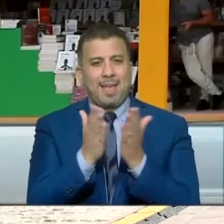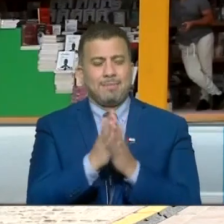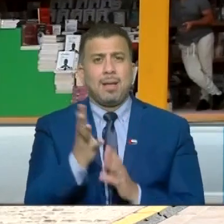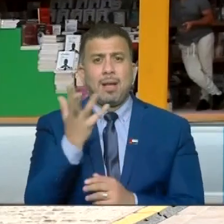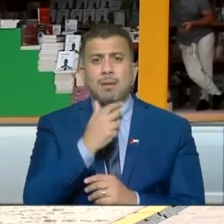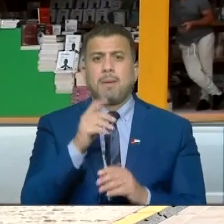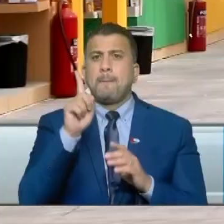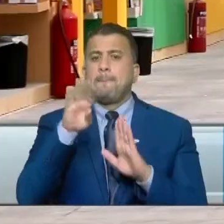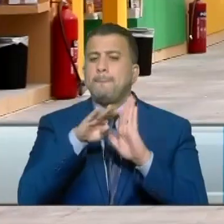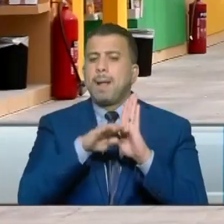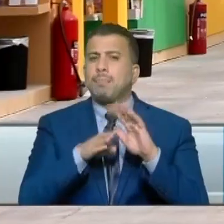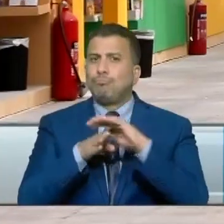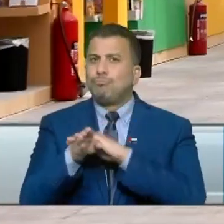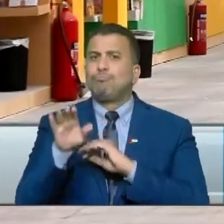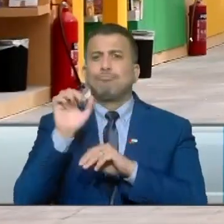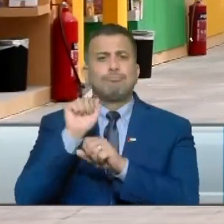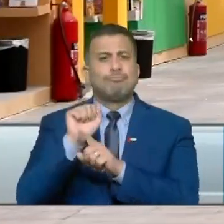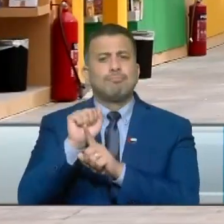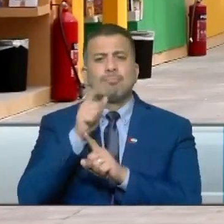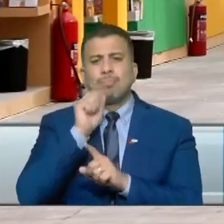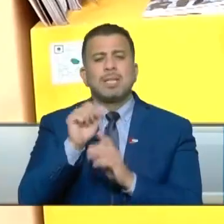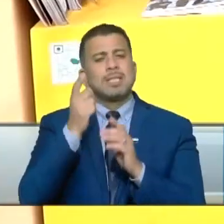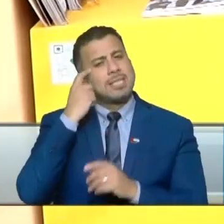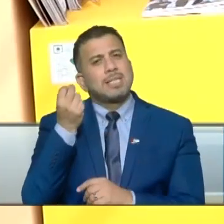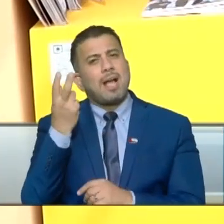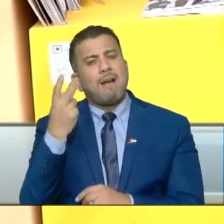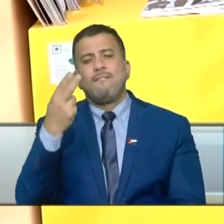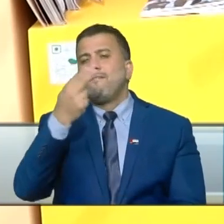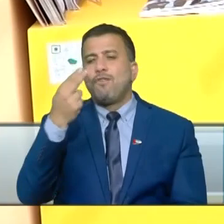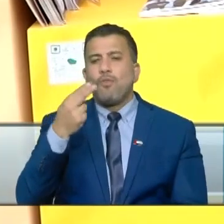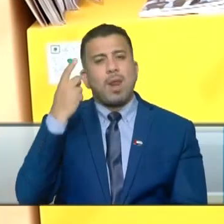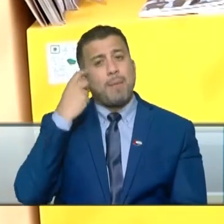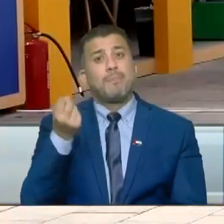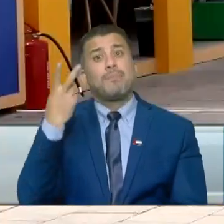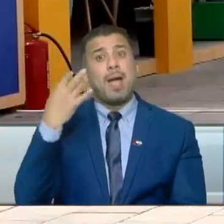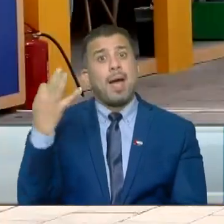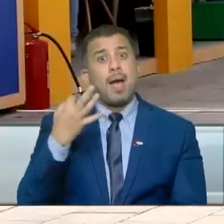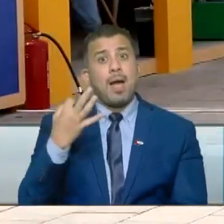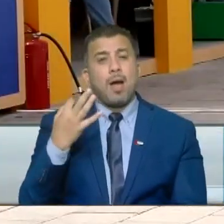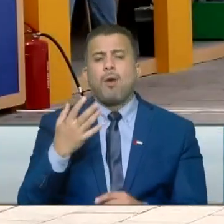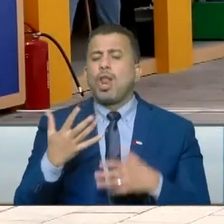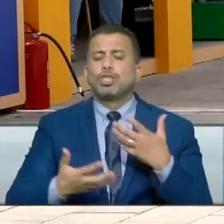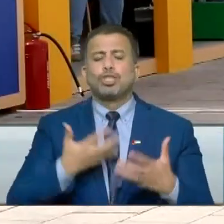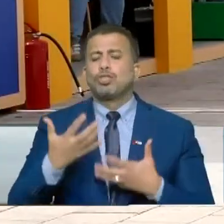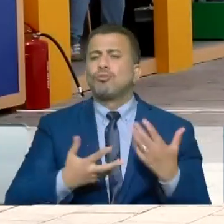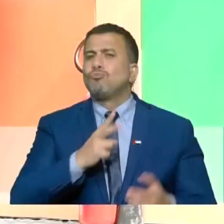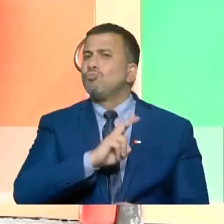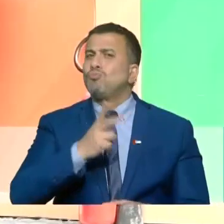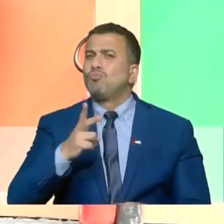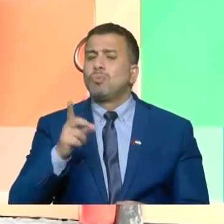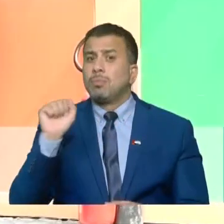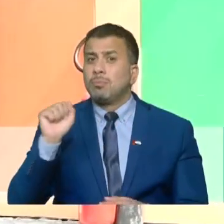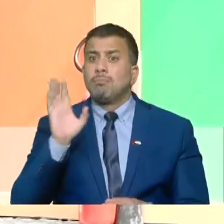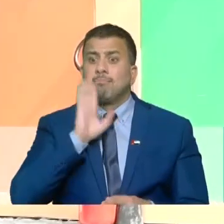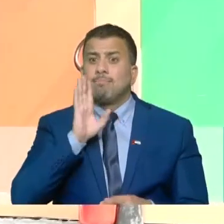فعاليه وبرنامج متخصص في مجالات الثقافه والفنون والابداع والانشطه المختلفه حيث يسعى لغرس